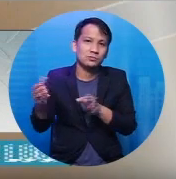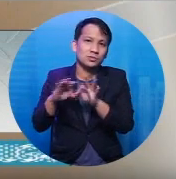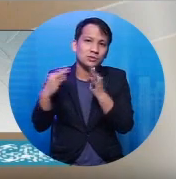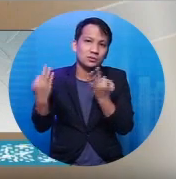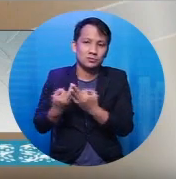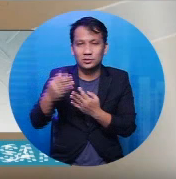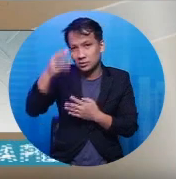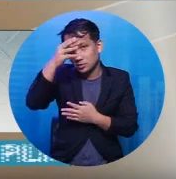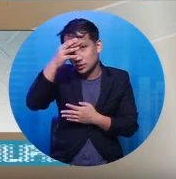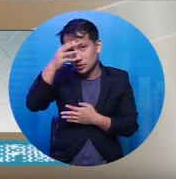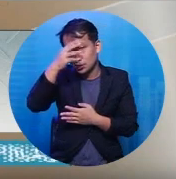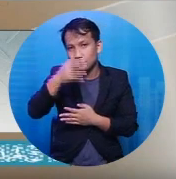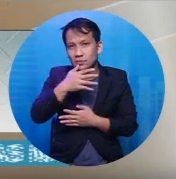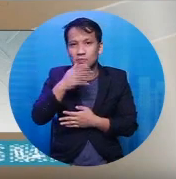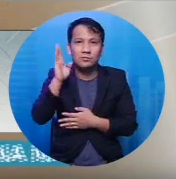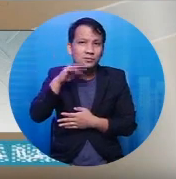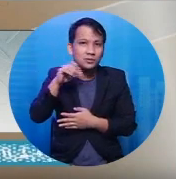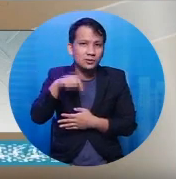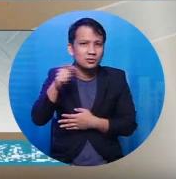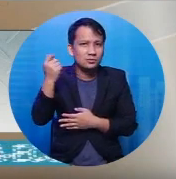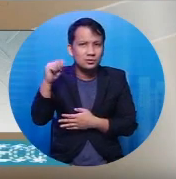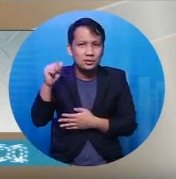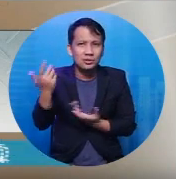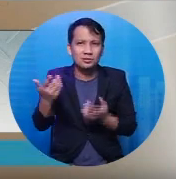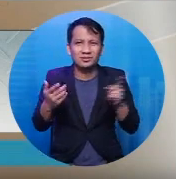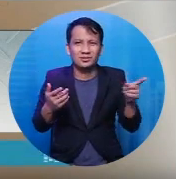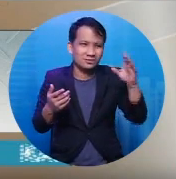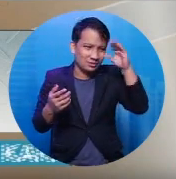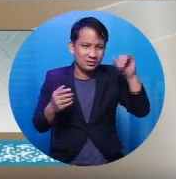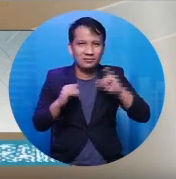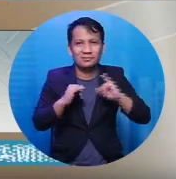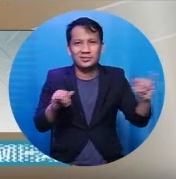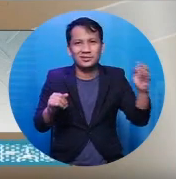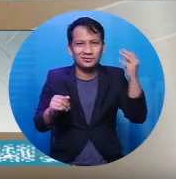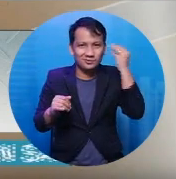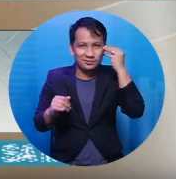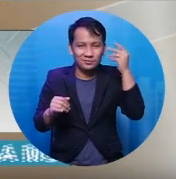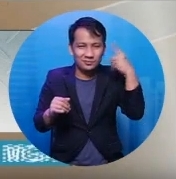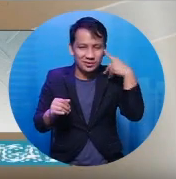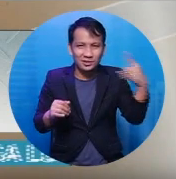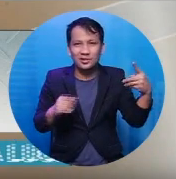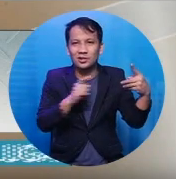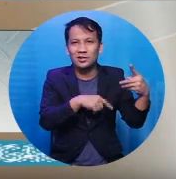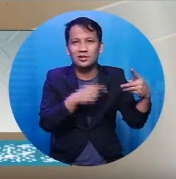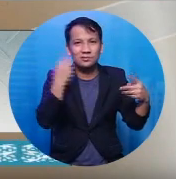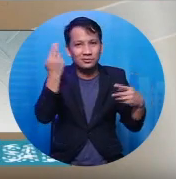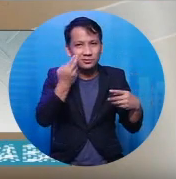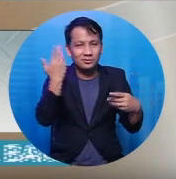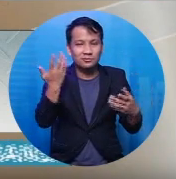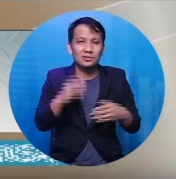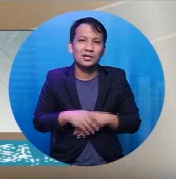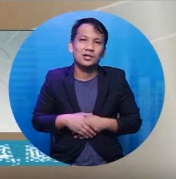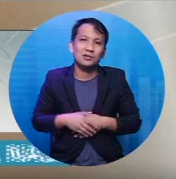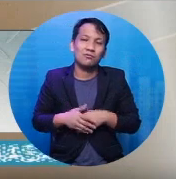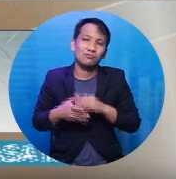nanay, tatay, kapatid, tito, tita, kaysa sa mga lalaking tulad ni Milo, na ang reason lang talaga ng